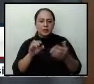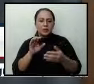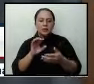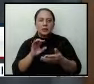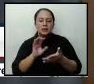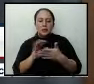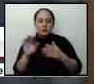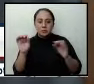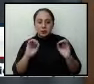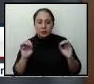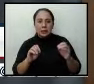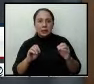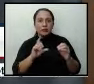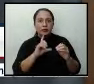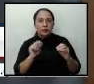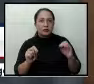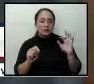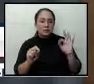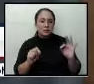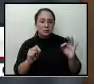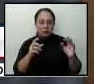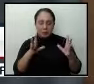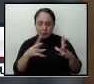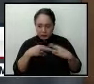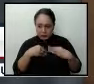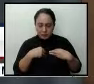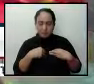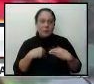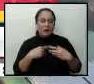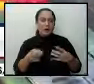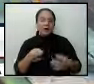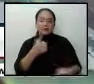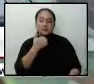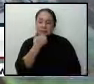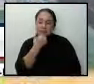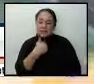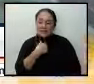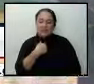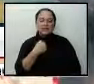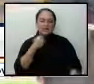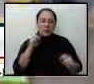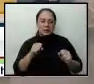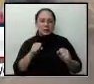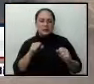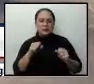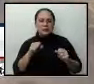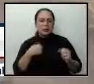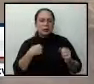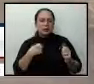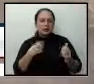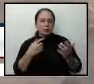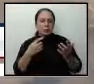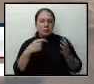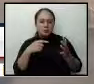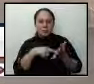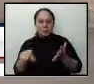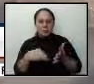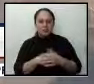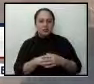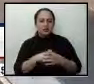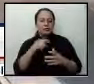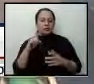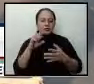kung aminado ka naman na nagkasala ka, pwede mong bayaran. Inaasahan din ng ehensya na sa unang linggo ng Hunyo ay magiging